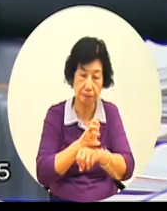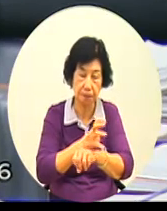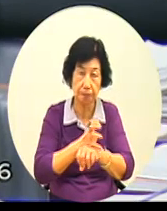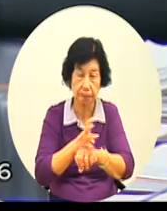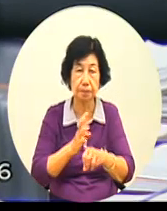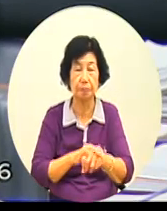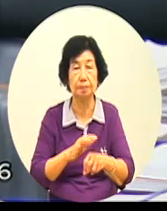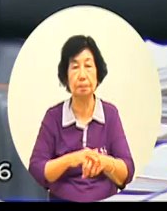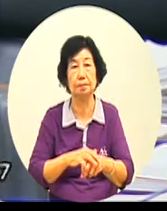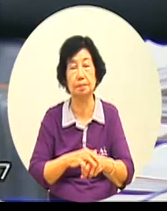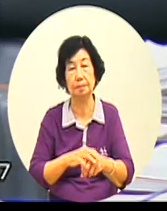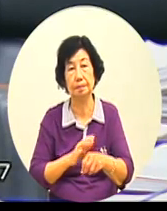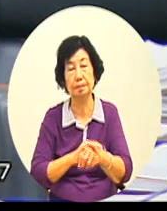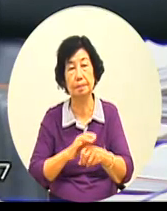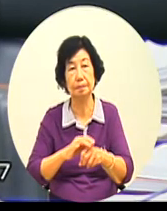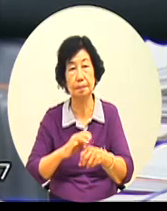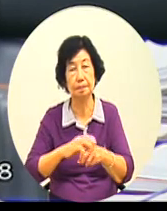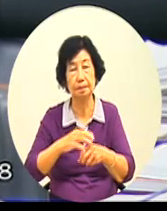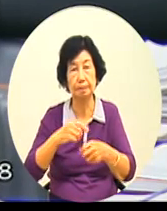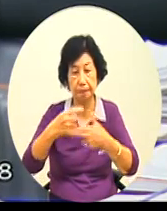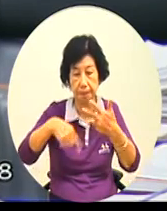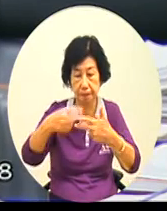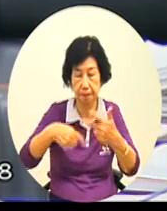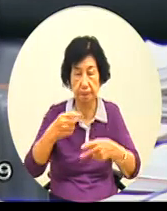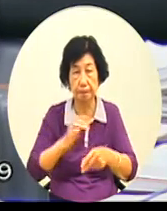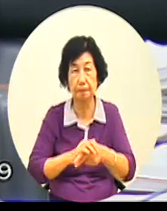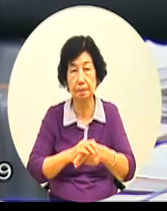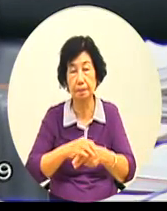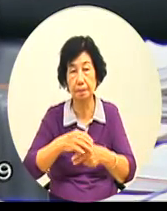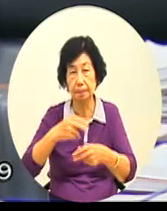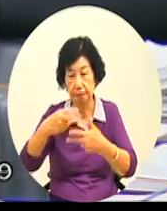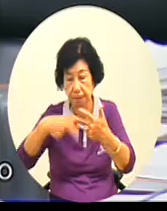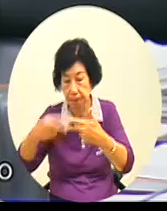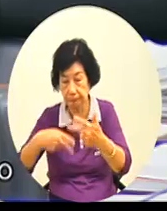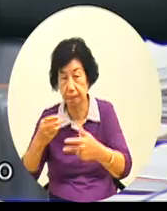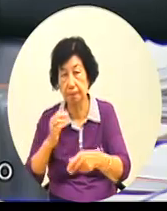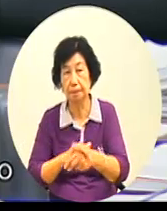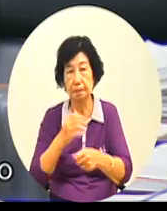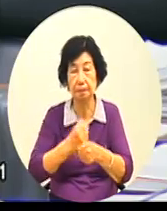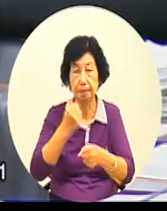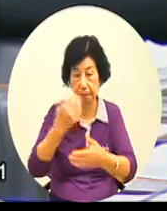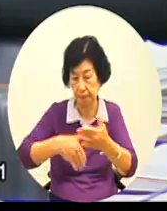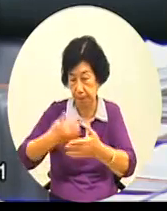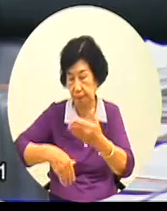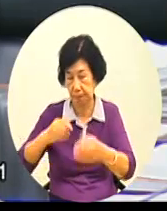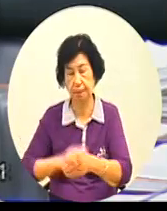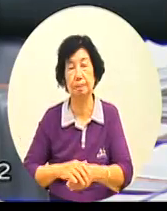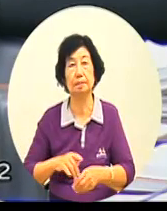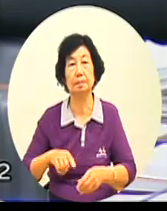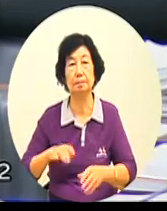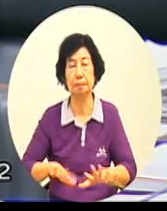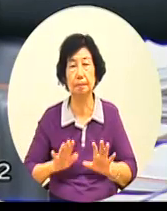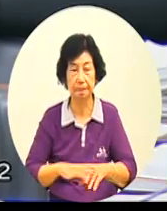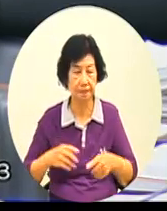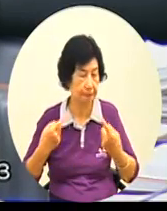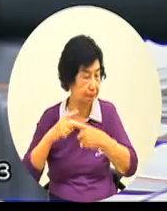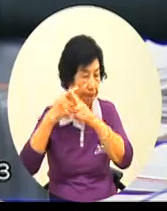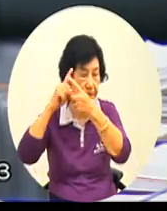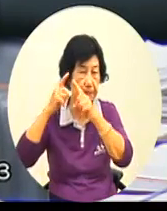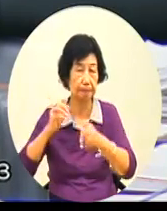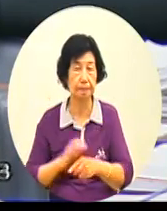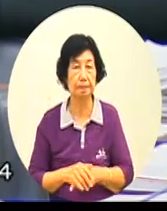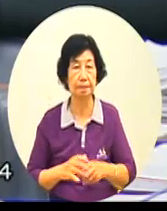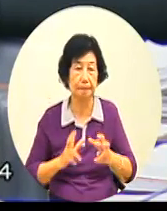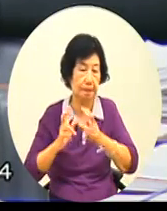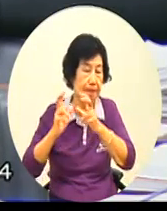但是大家都是非不分，全部吵成一团。那我会觉得劳工局其实在这个